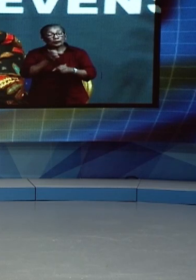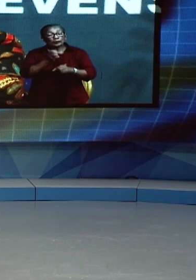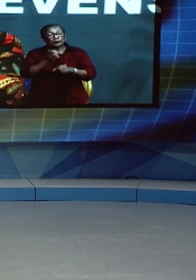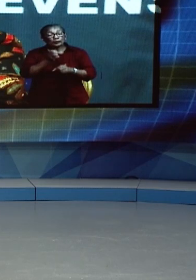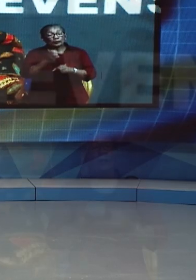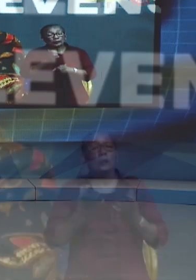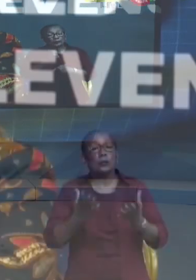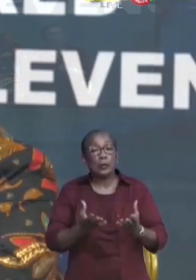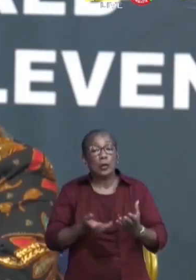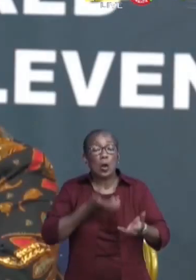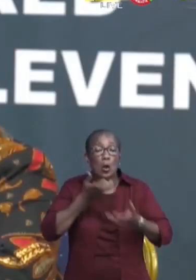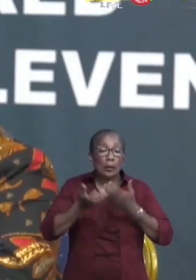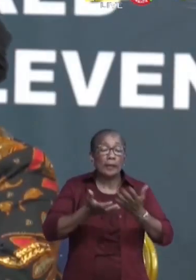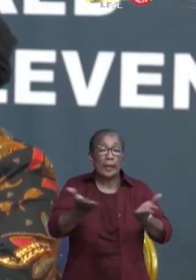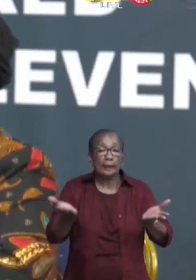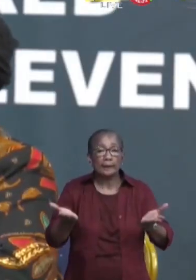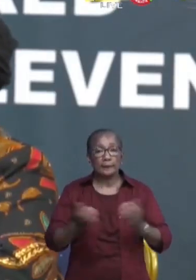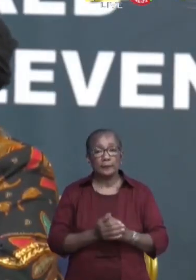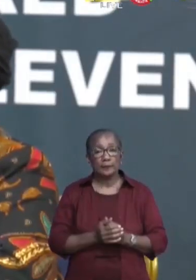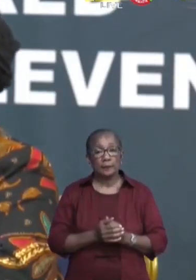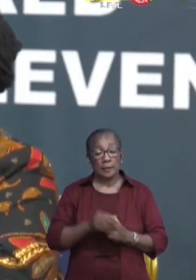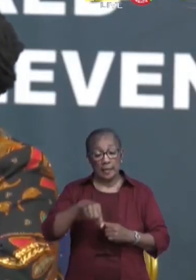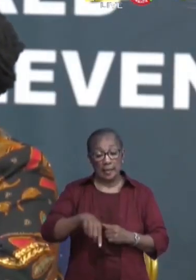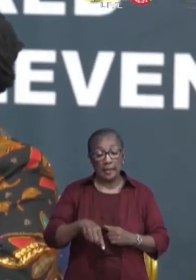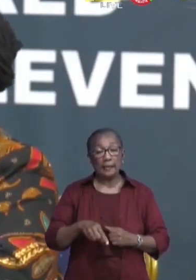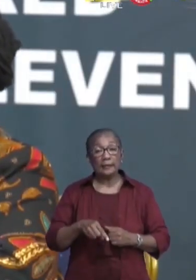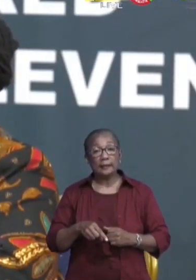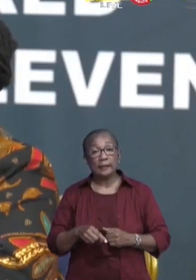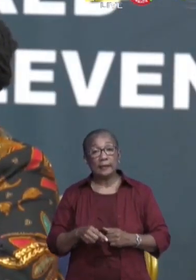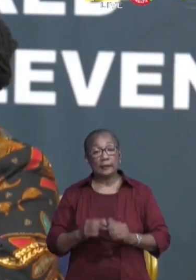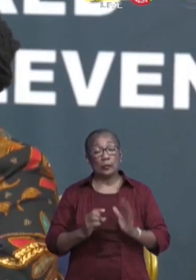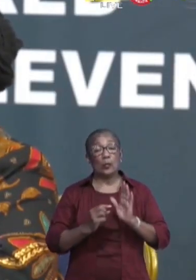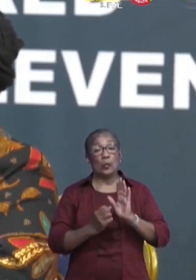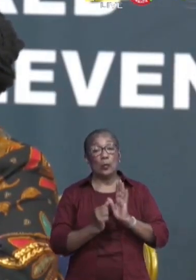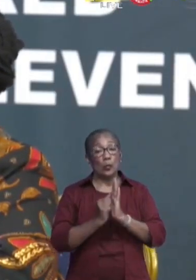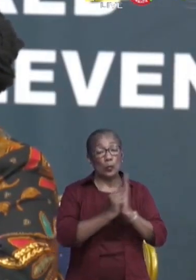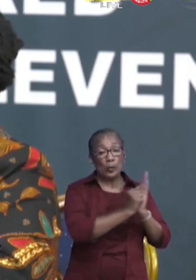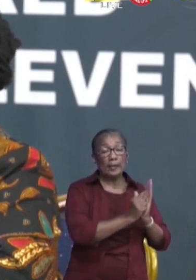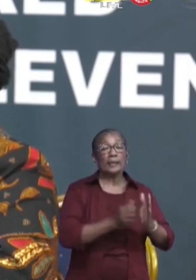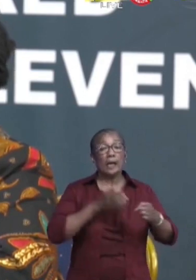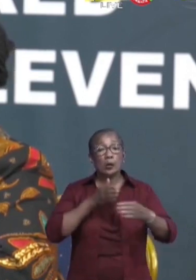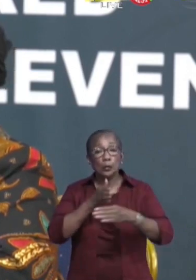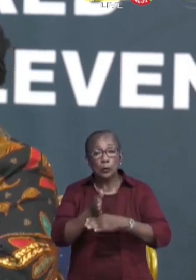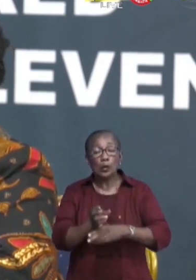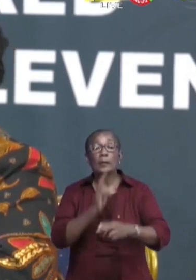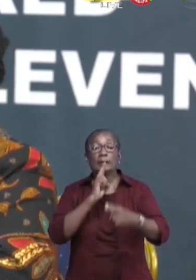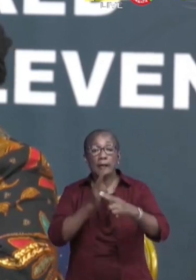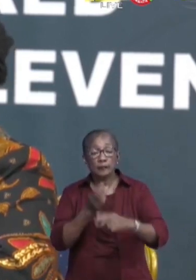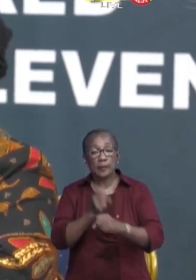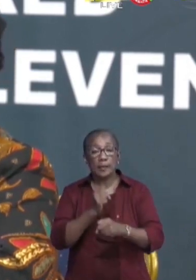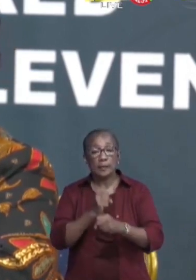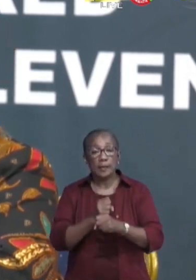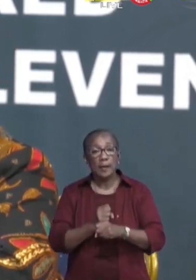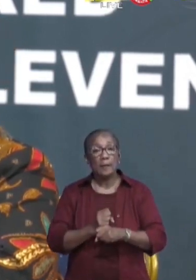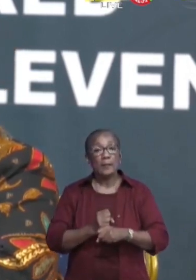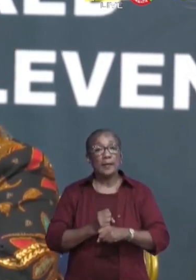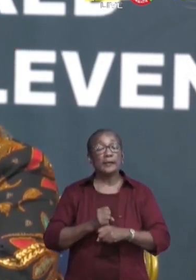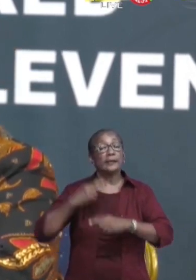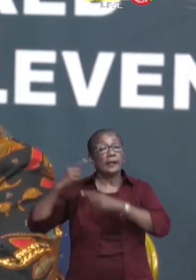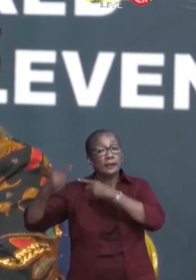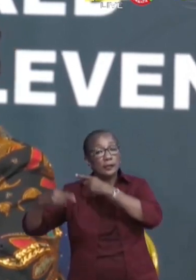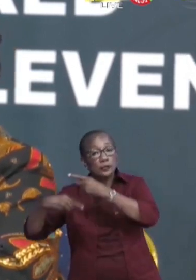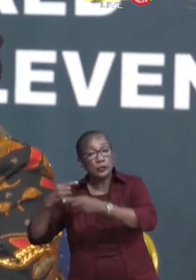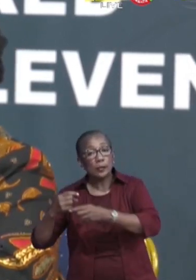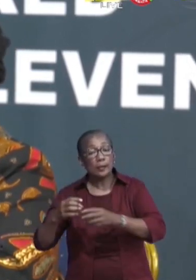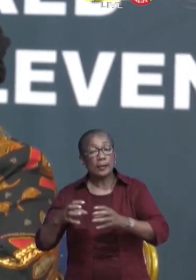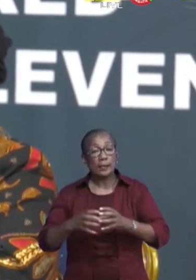buurlanden en de binnenlandse gezagdragers. Dit zei Daniela Feira, directeur Nationale Veiligheid, gisteren op de reguliere persconferentie van